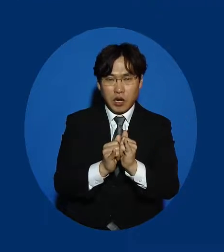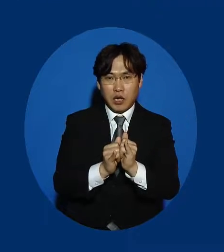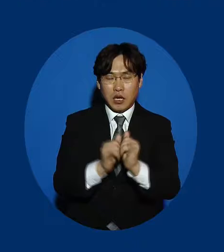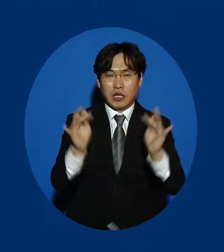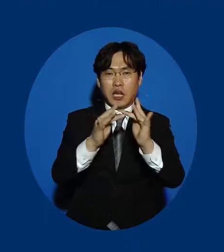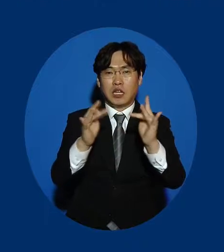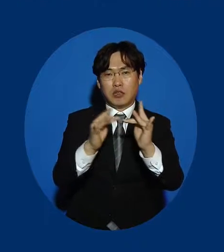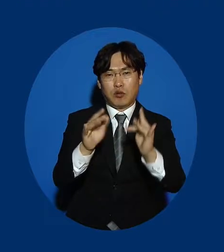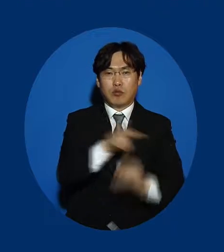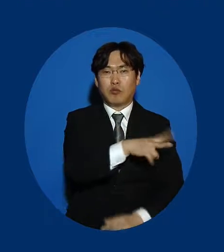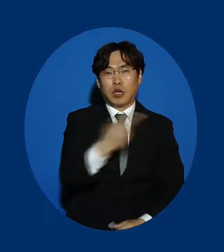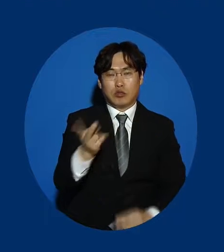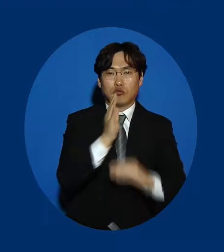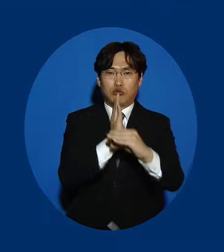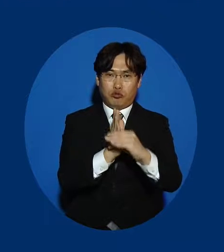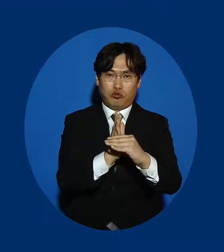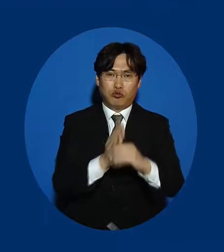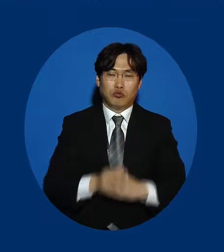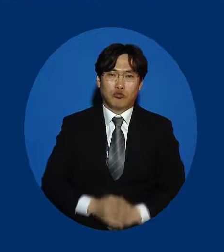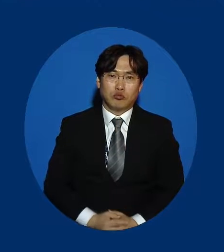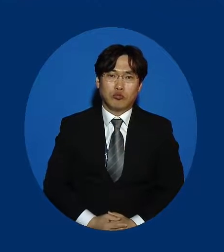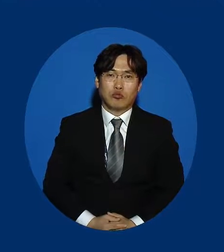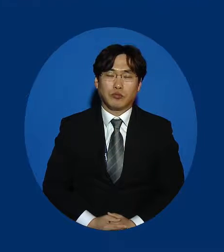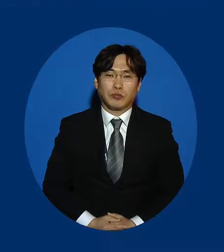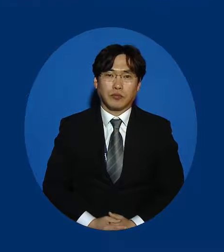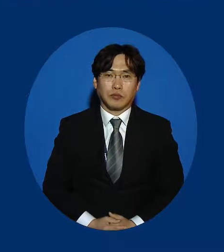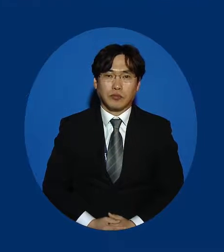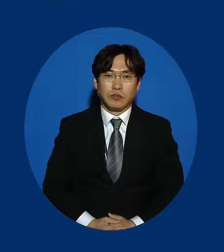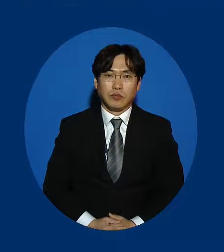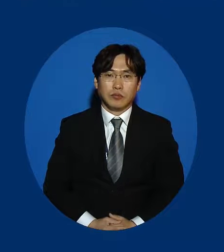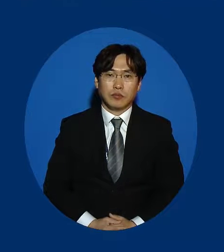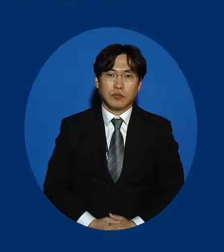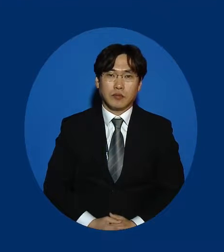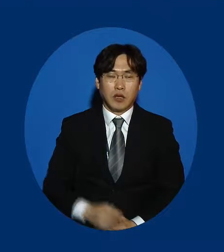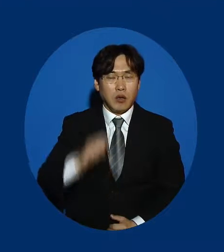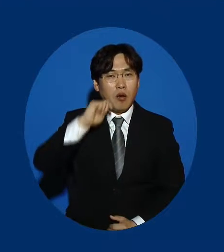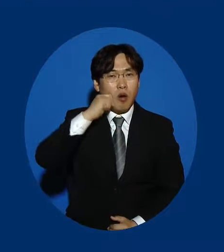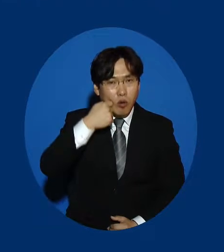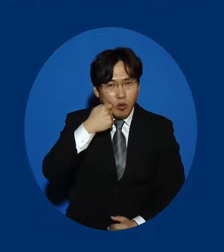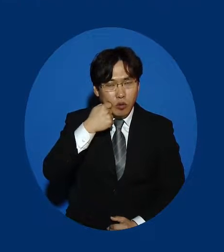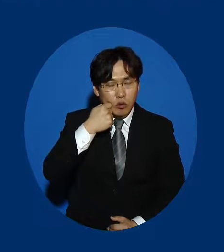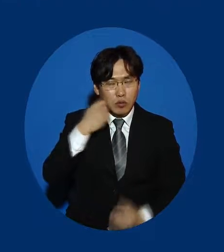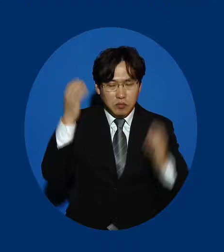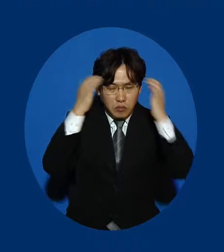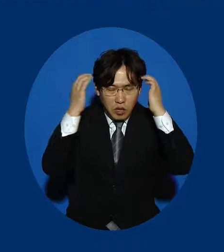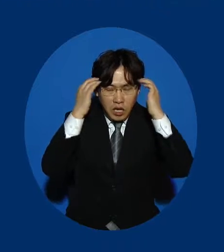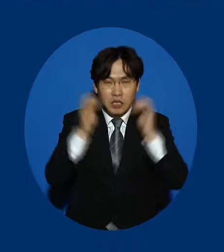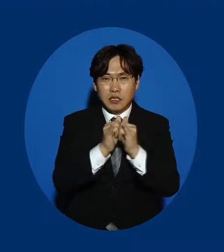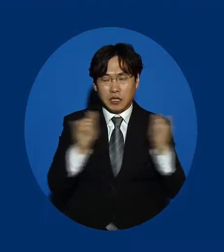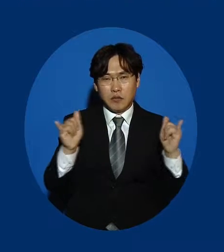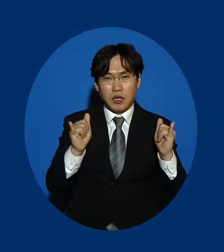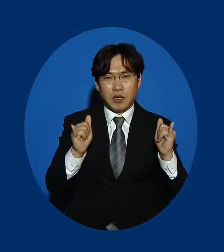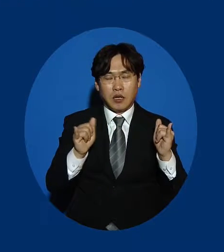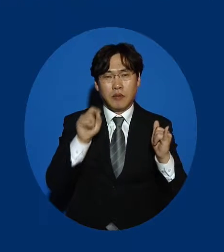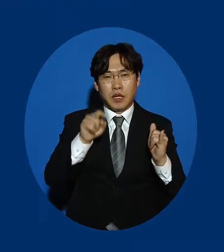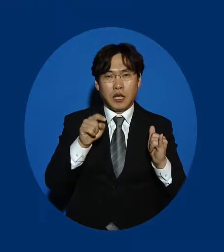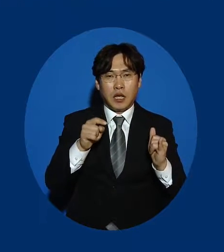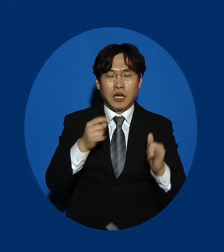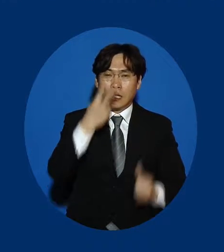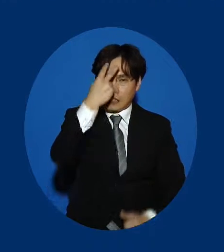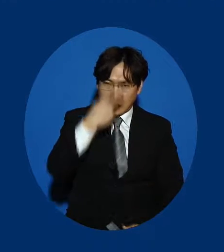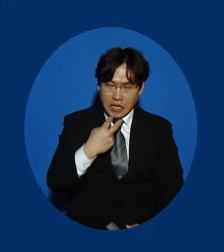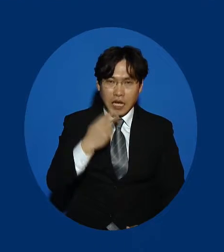온라인으로 전환되다 보니까 제일 그 어려움을 겪는 분들이 아무래도 감각장애인들입니다.